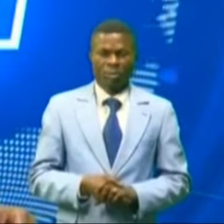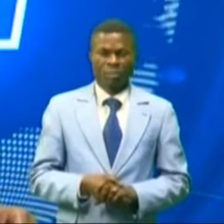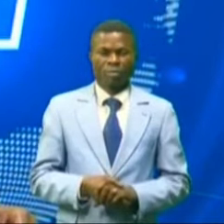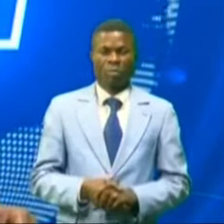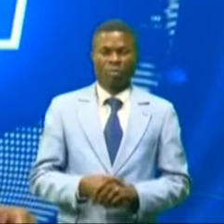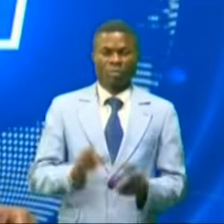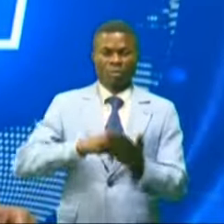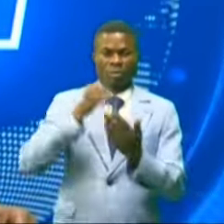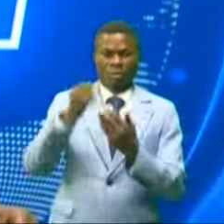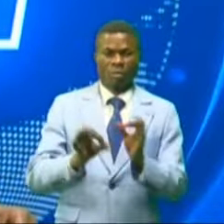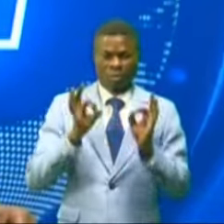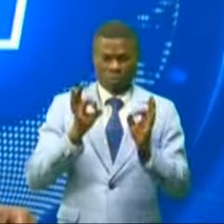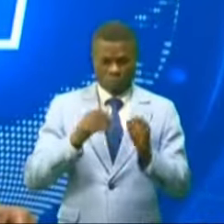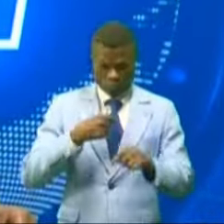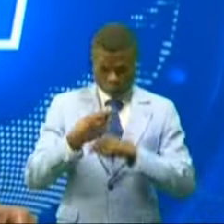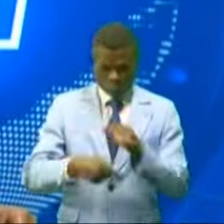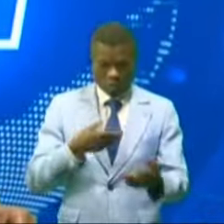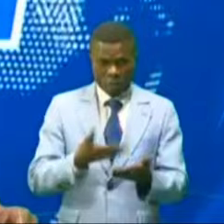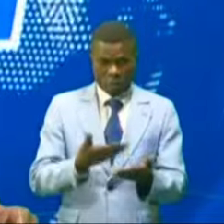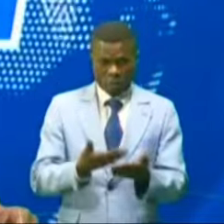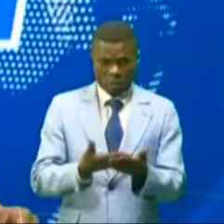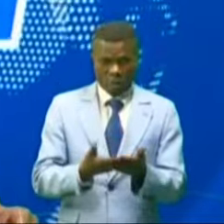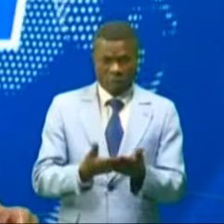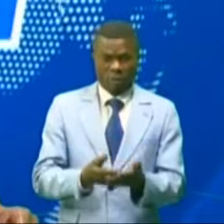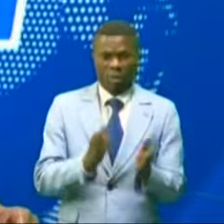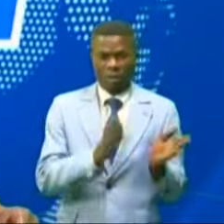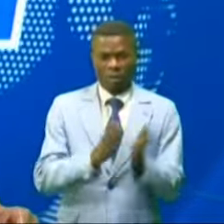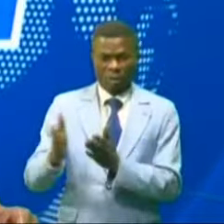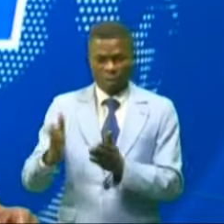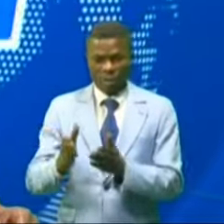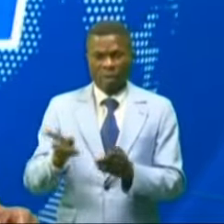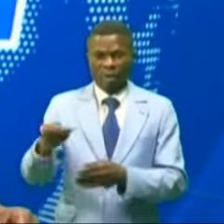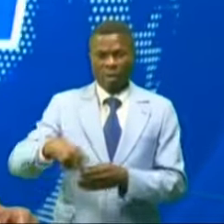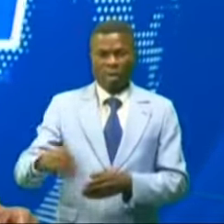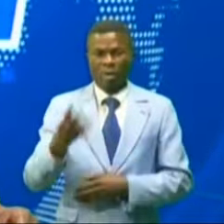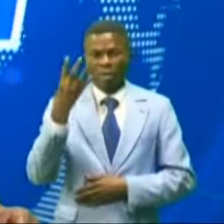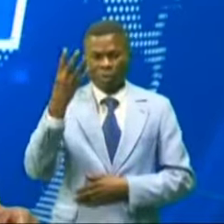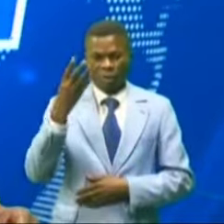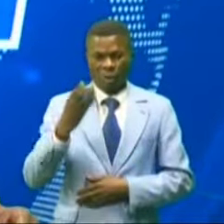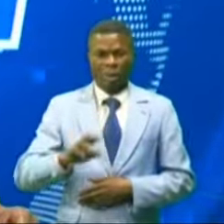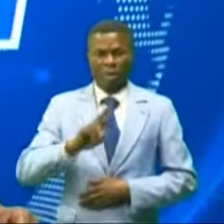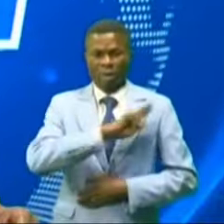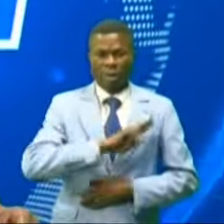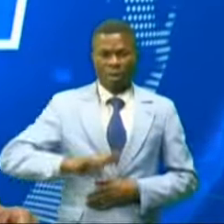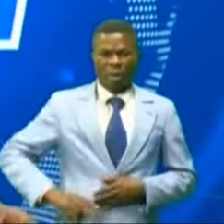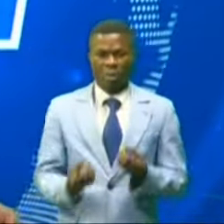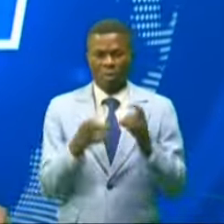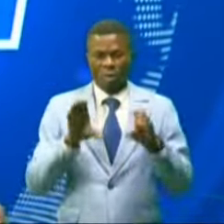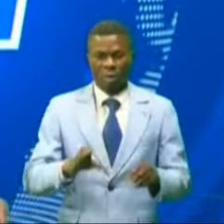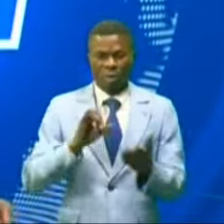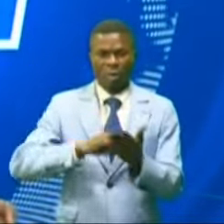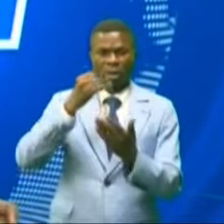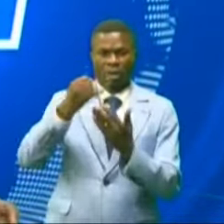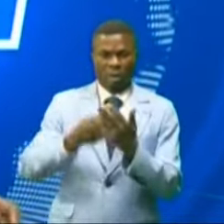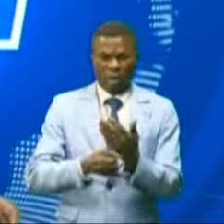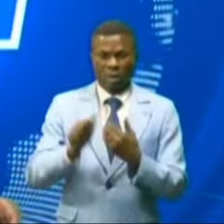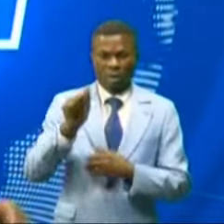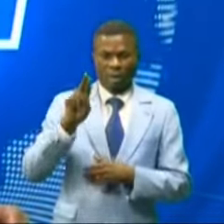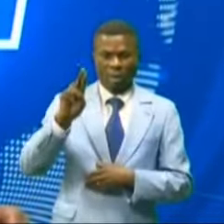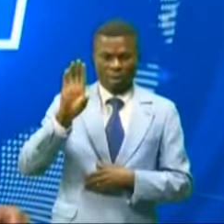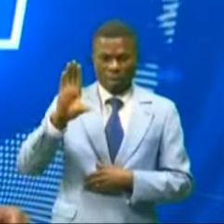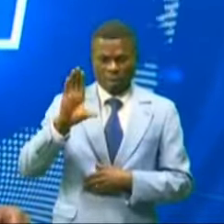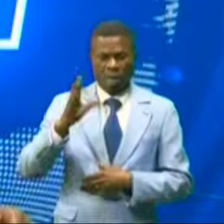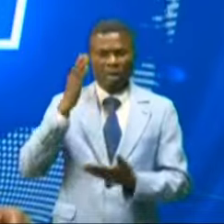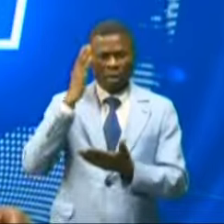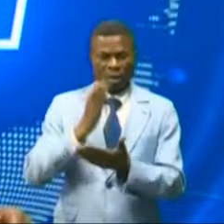C'est un nouveau projet qui vient de voir le jour et sera porté dans 4 provinces de la République démocratique du Congo. Le projet Arrête vise à